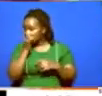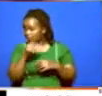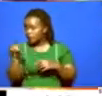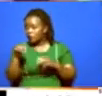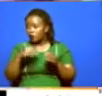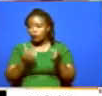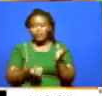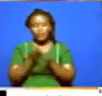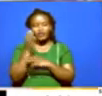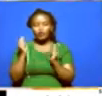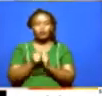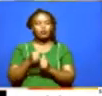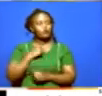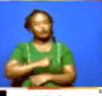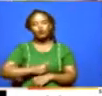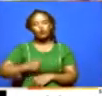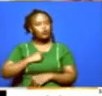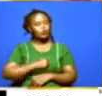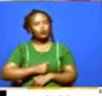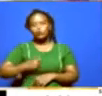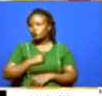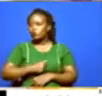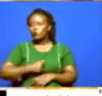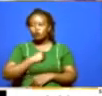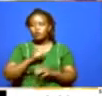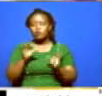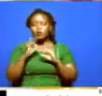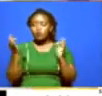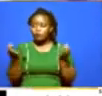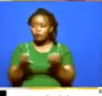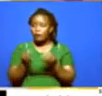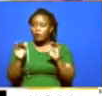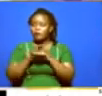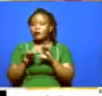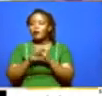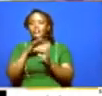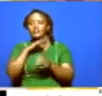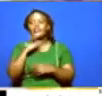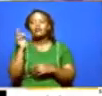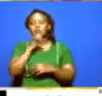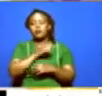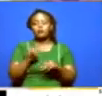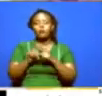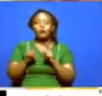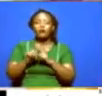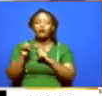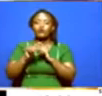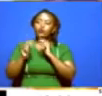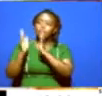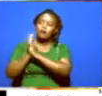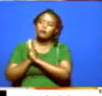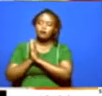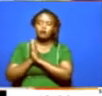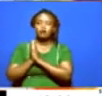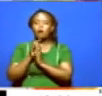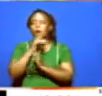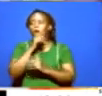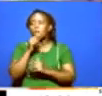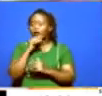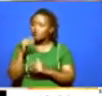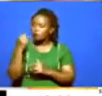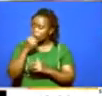wapa pole familia ambayo kwamba imeondokewa na wapendwa wao, na tunamuombea ambayo kwamba amebaki, ambayo kwamba ndiyo Guyo, ambayo kwamba alikuwa